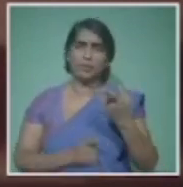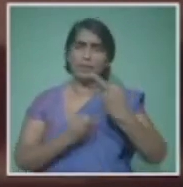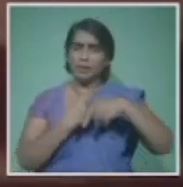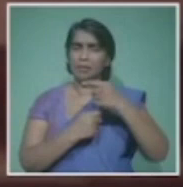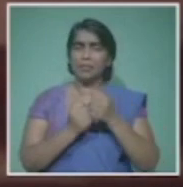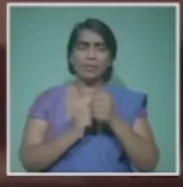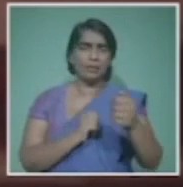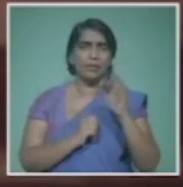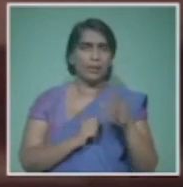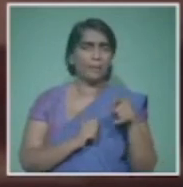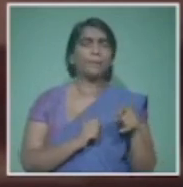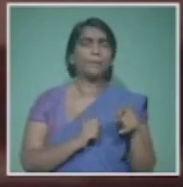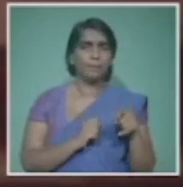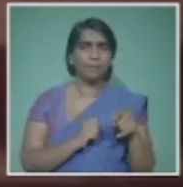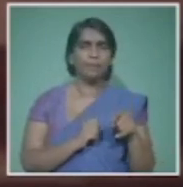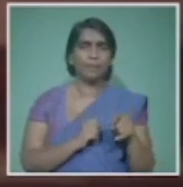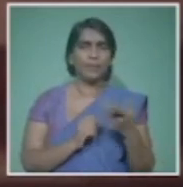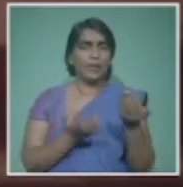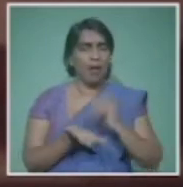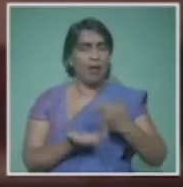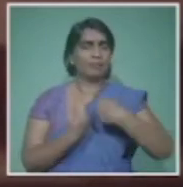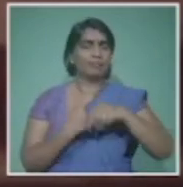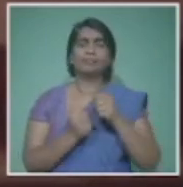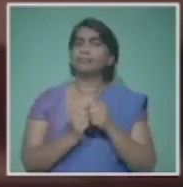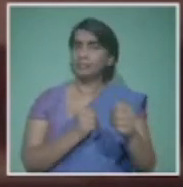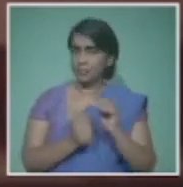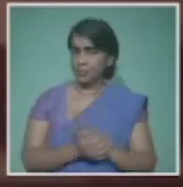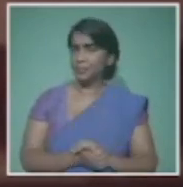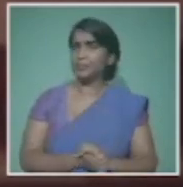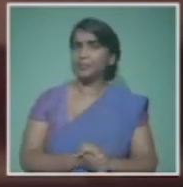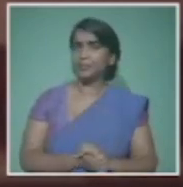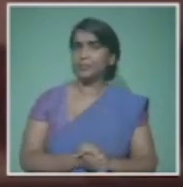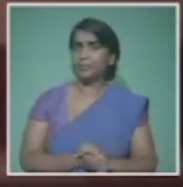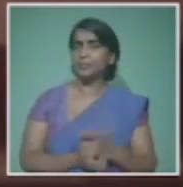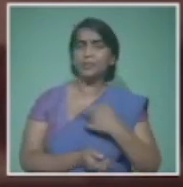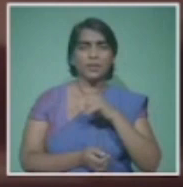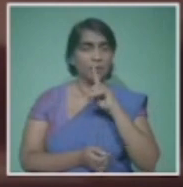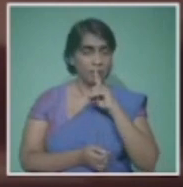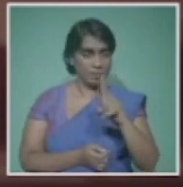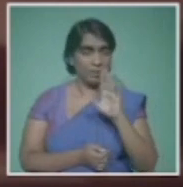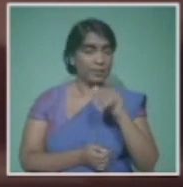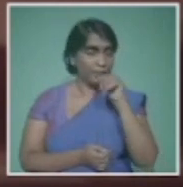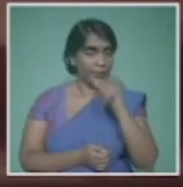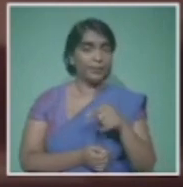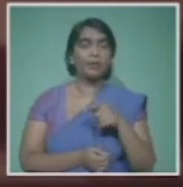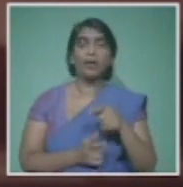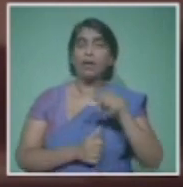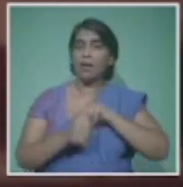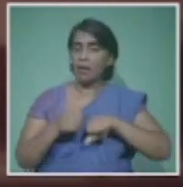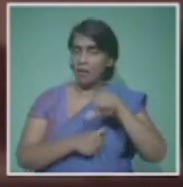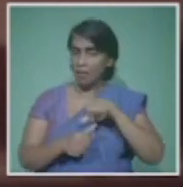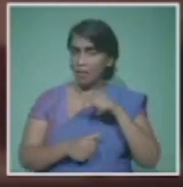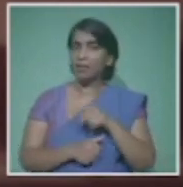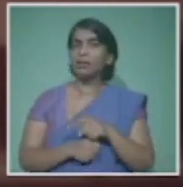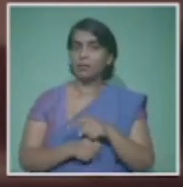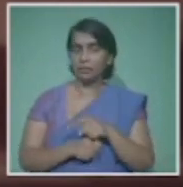kata kerana aja ane restructure kerana aja ane kai. Itu orang mekian ada seno ane hari itu lah ayatane ak